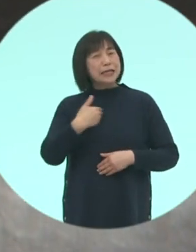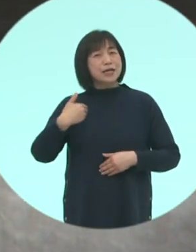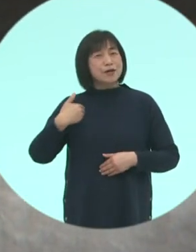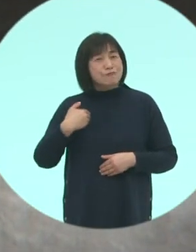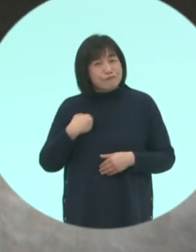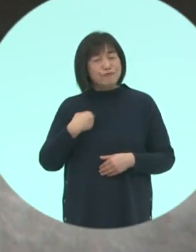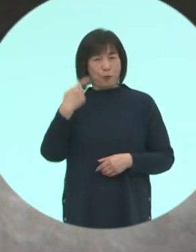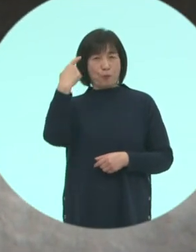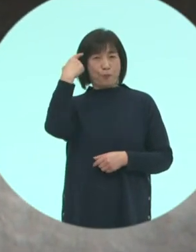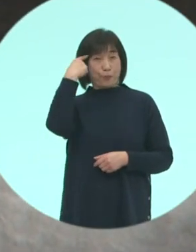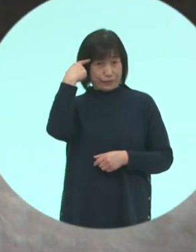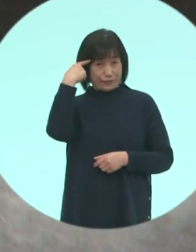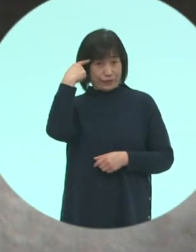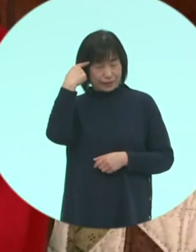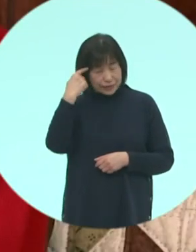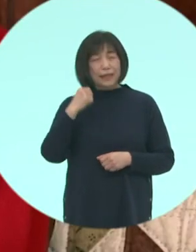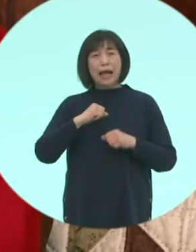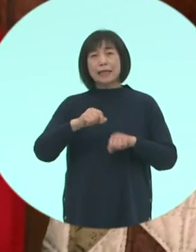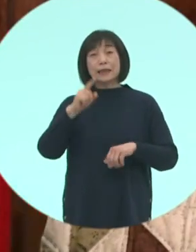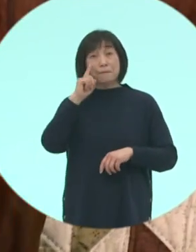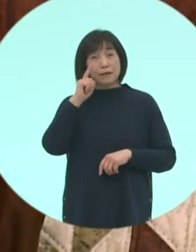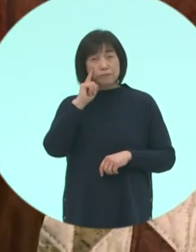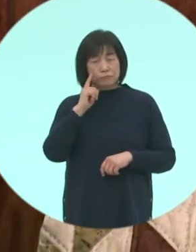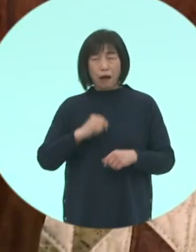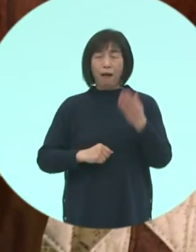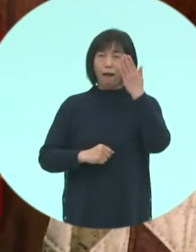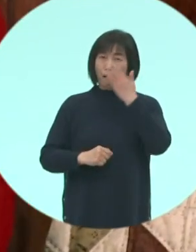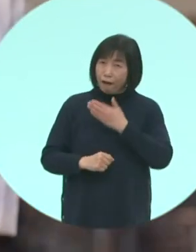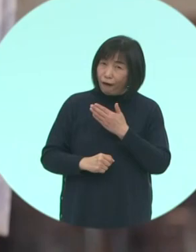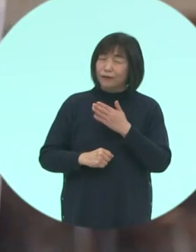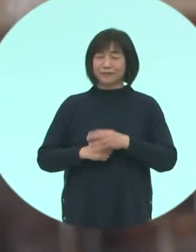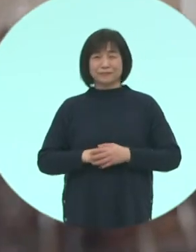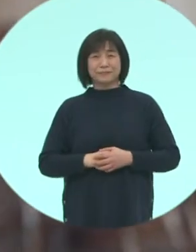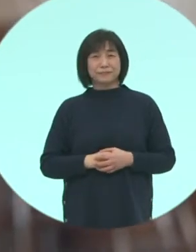ていうふうに思ってもう一遍やってみよう。 あ、そうですかっていう感じ